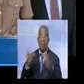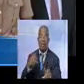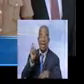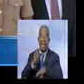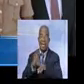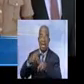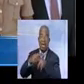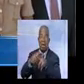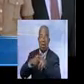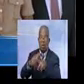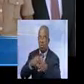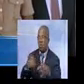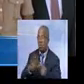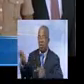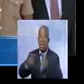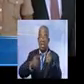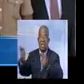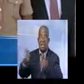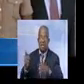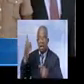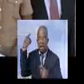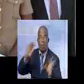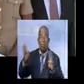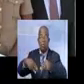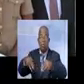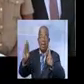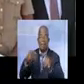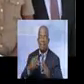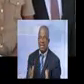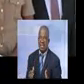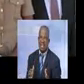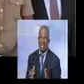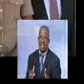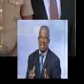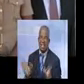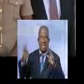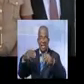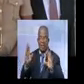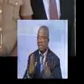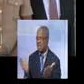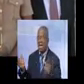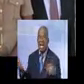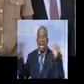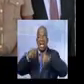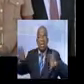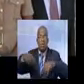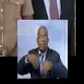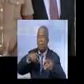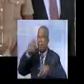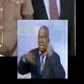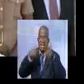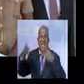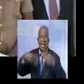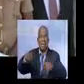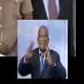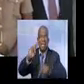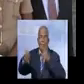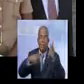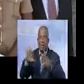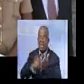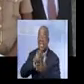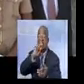gestion du marché, des marchés publics, et d'avoir un contrôle qui soit le plus pertinent possible dans le bien-être